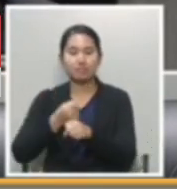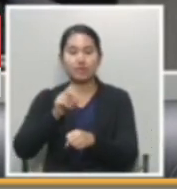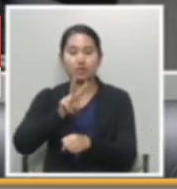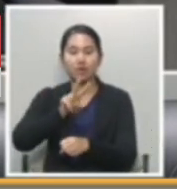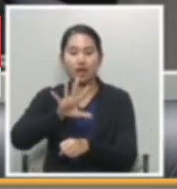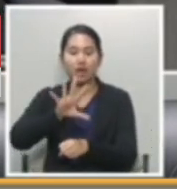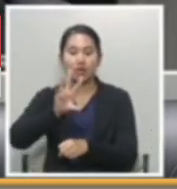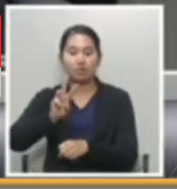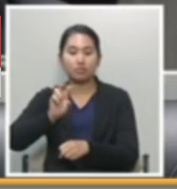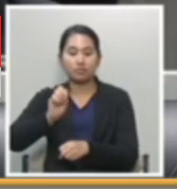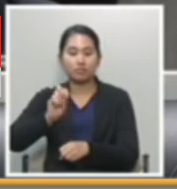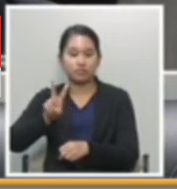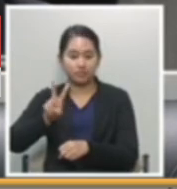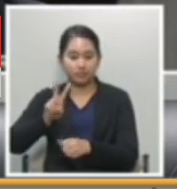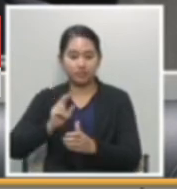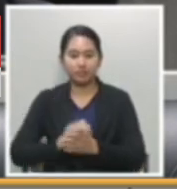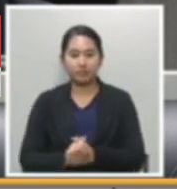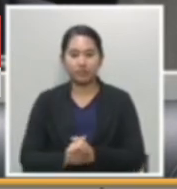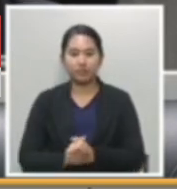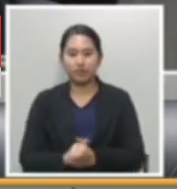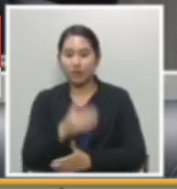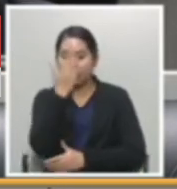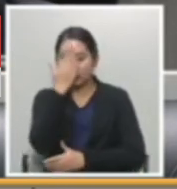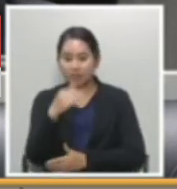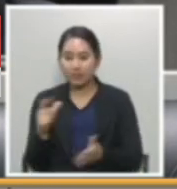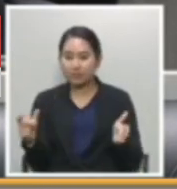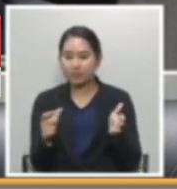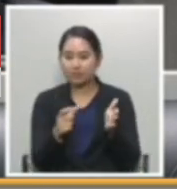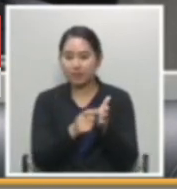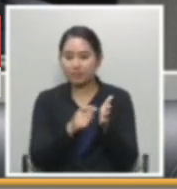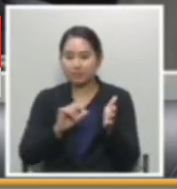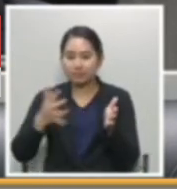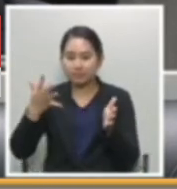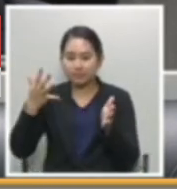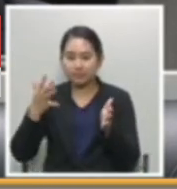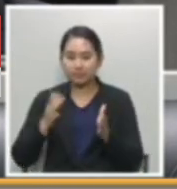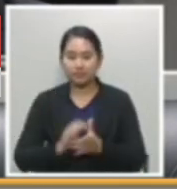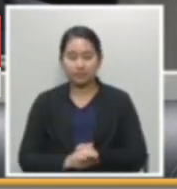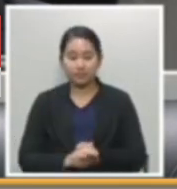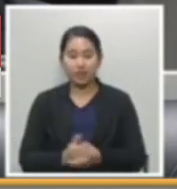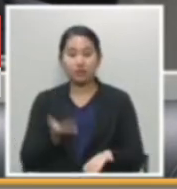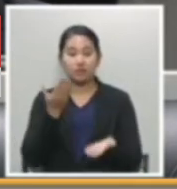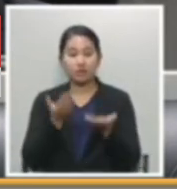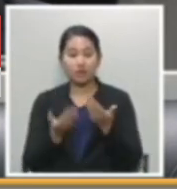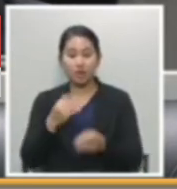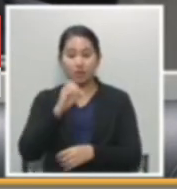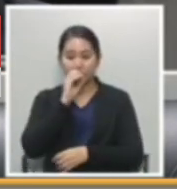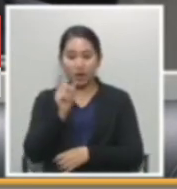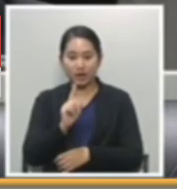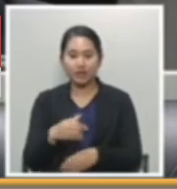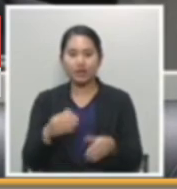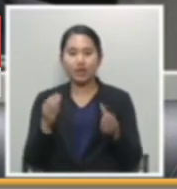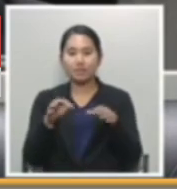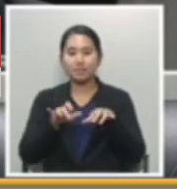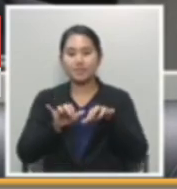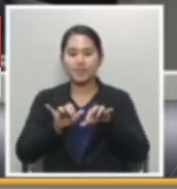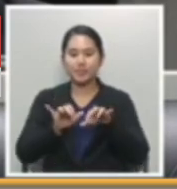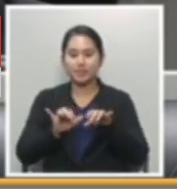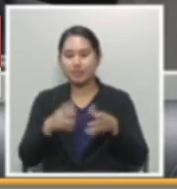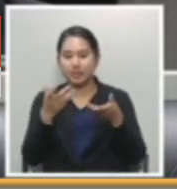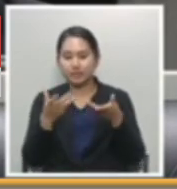2562ทำไมไม่ปรากฏอยู่ในเล่มใดๆเลยหรือจะบอกว่าตอนทำเล่มมันยังไม่เสร็จพิมพ์